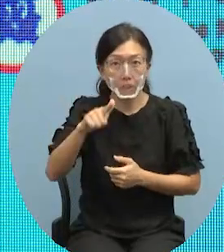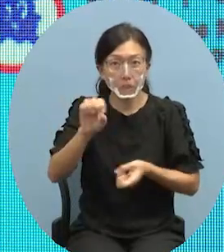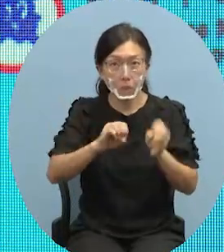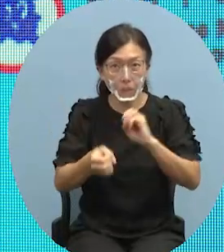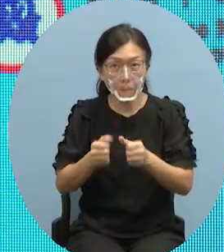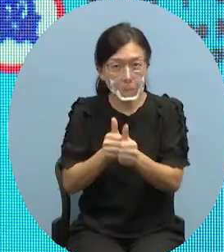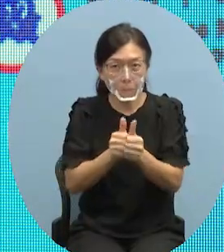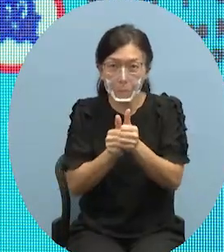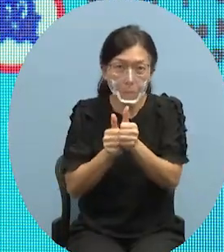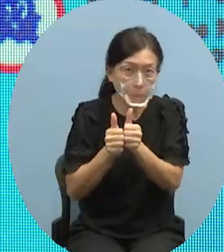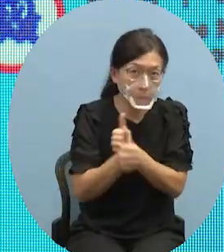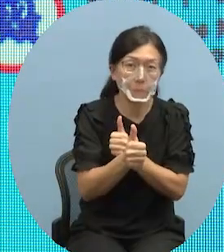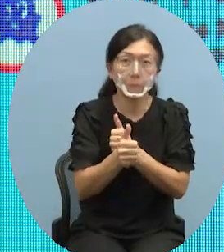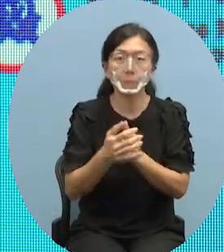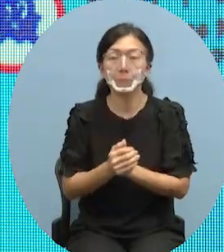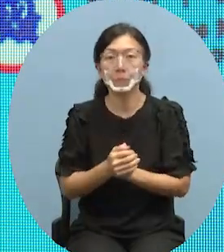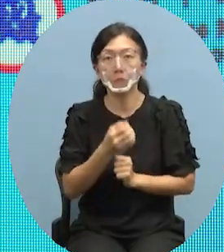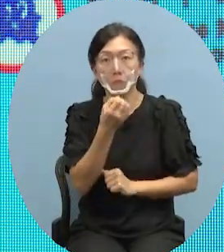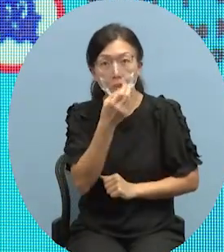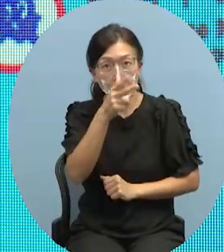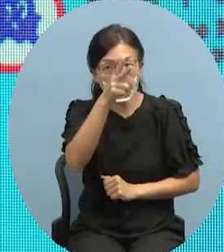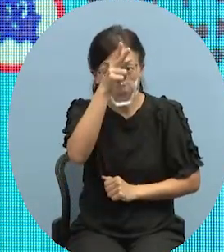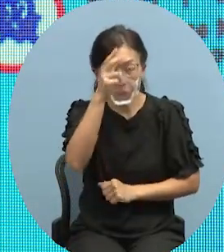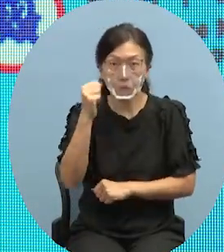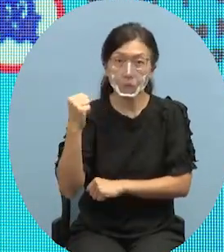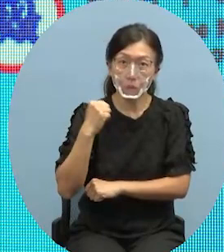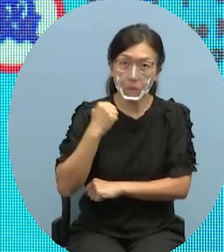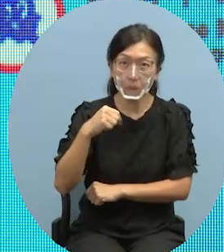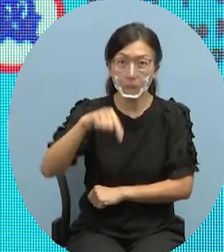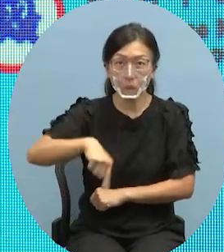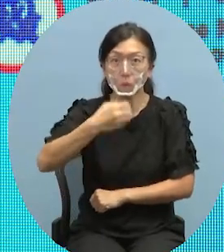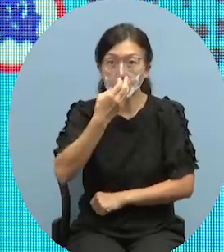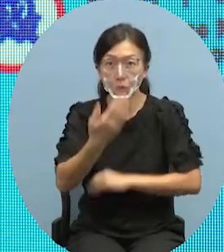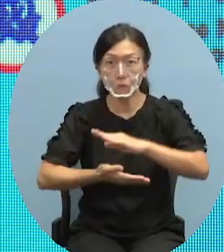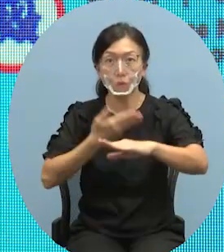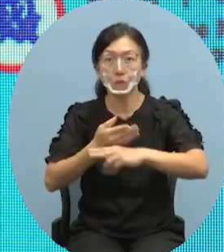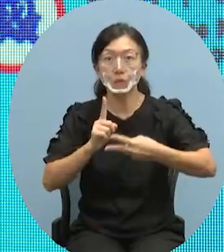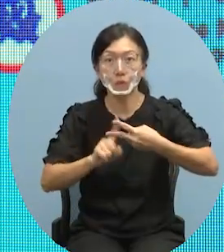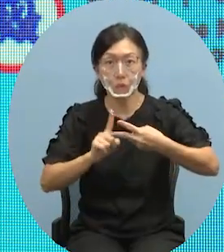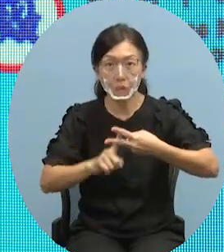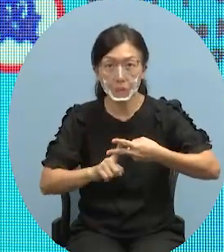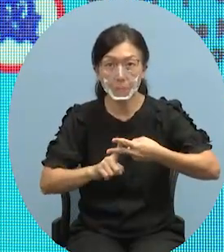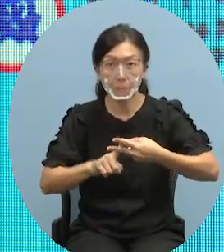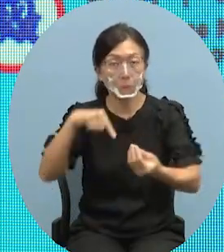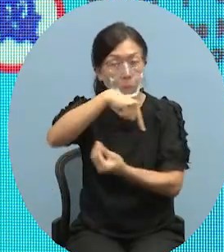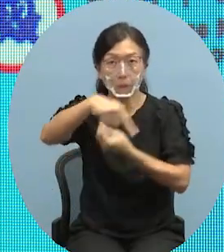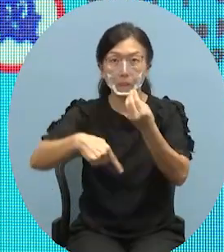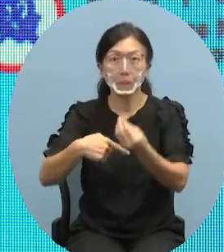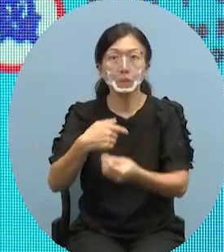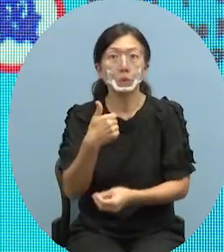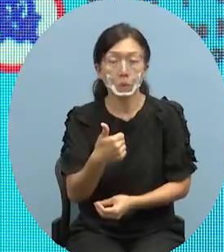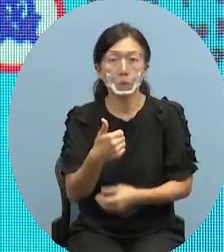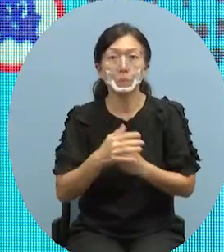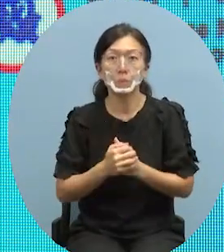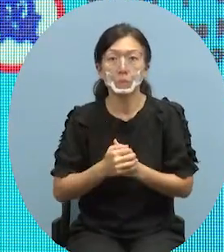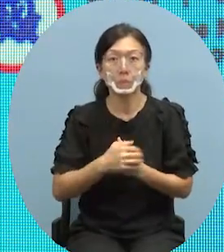爭力。特區政府會致力為本港再工業化創造更好的條件，包括啲